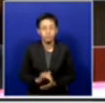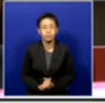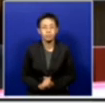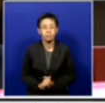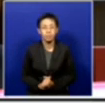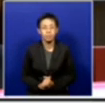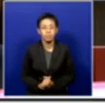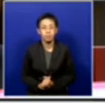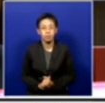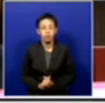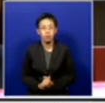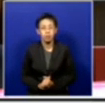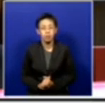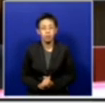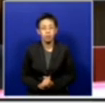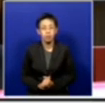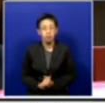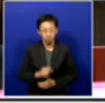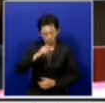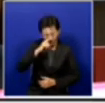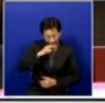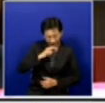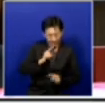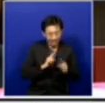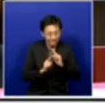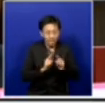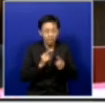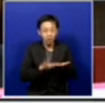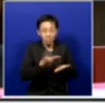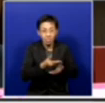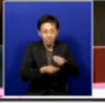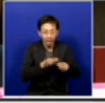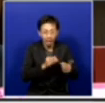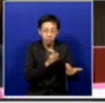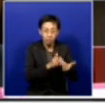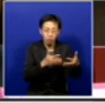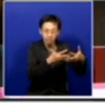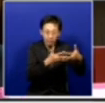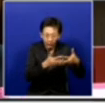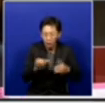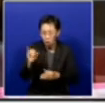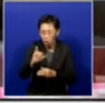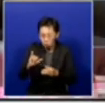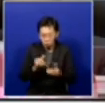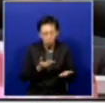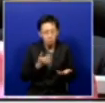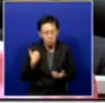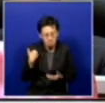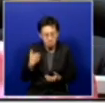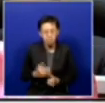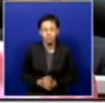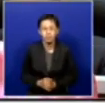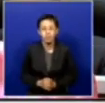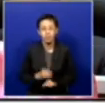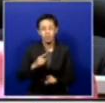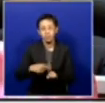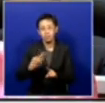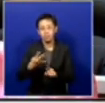แต่เป็นประเทศคู่ค้ากับประเทศไทยแทบทั้งสิ้นท่านประธานที่เคารพครับช่วงปลายเดือนเมษาย